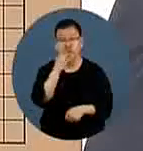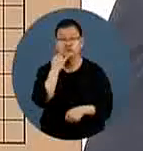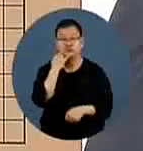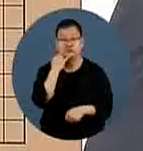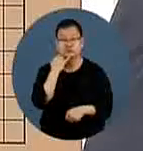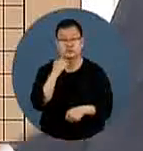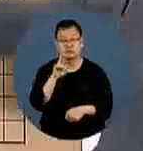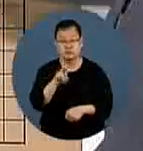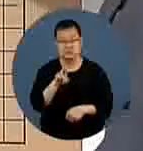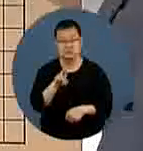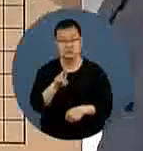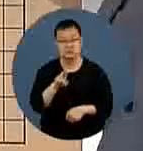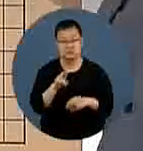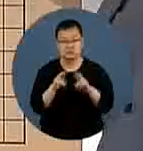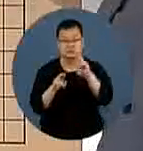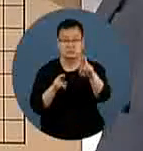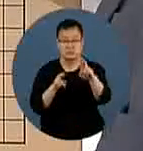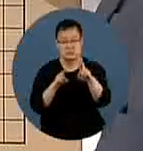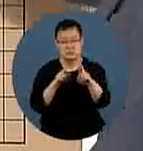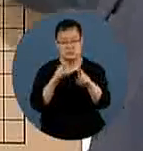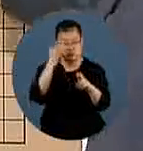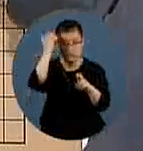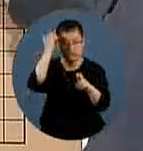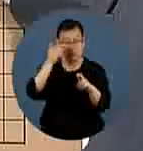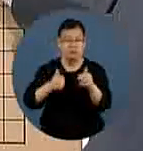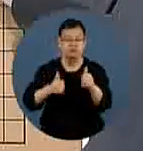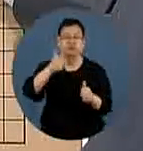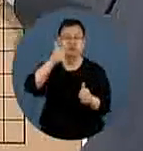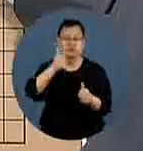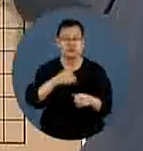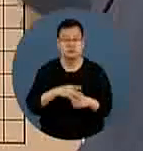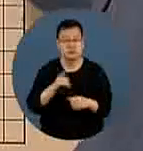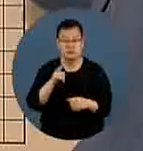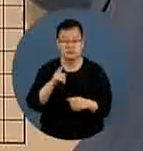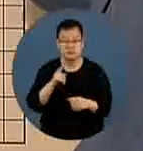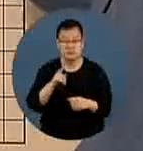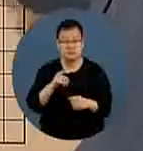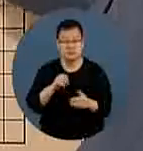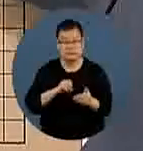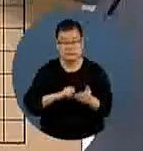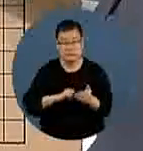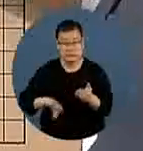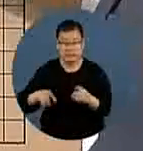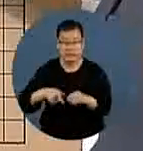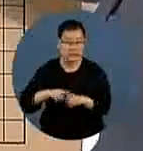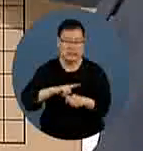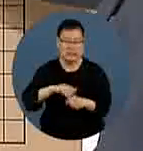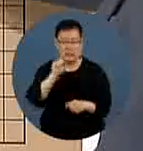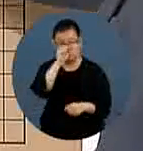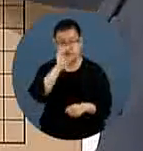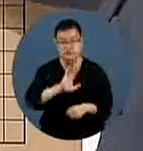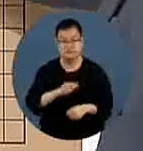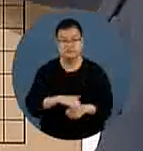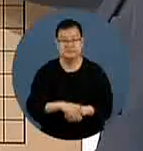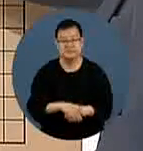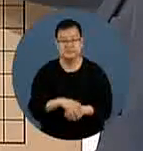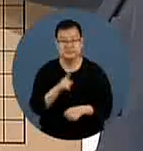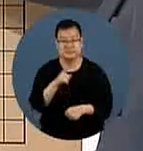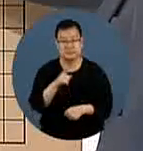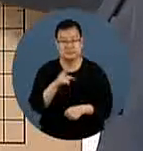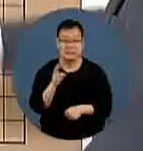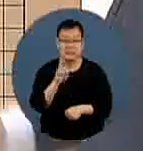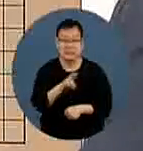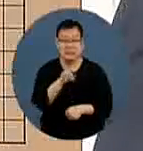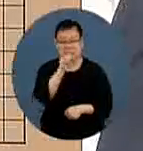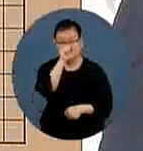이것만 해두고 여기를 가면 흙 우세입니다. 네. 이런 건 놓칠 필요가 없는데 결국 놓치게 되는데 느는 행마가 아주, 아주 안 좋은